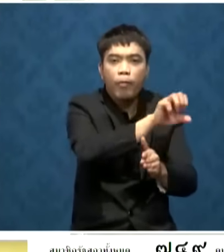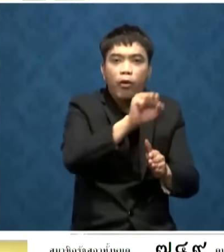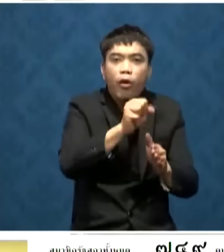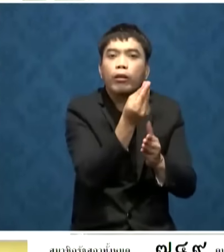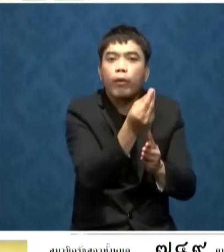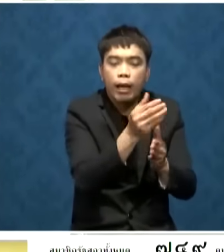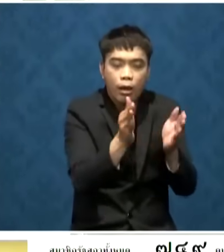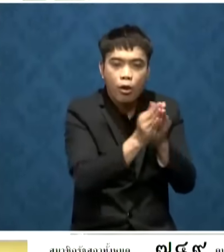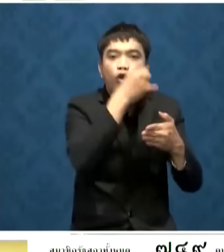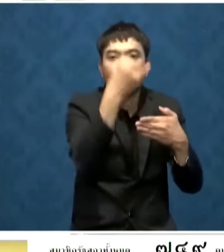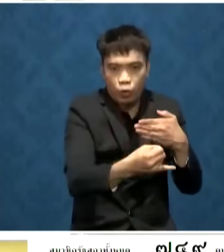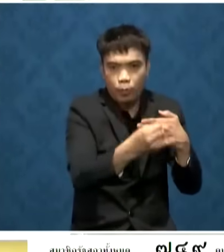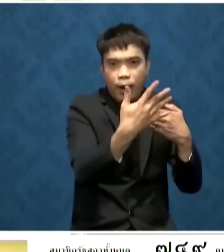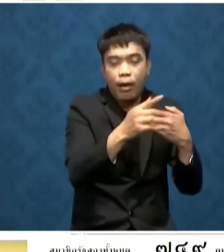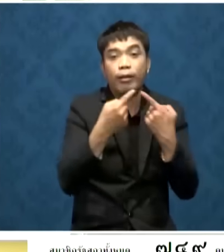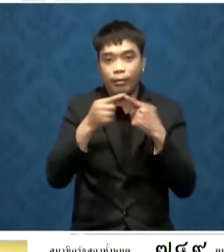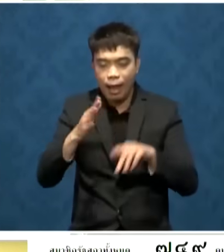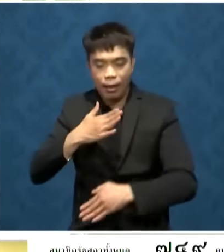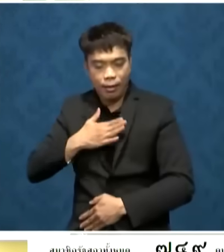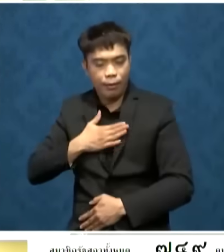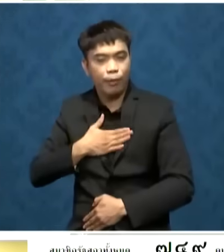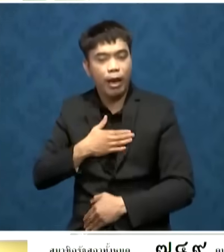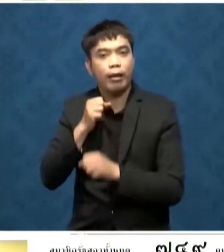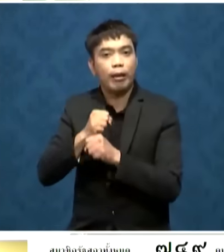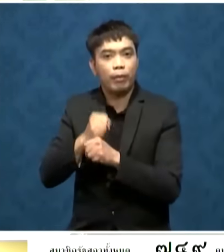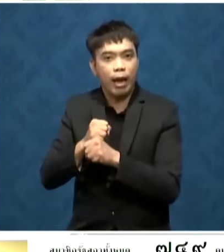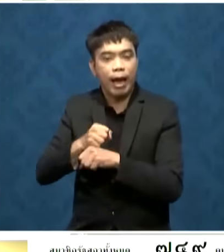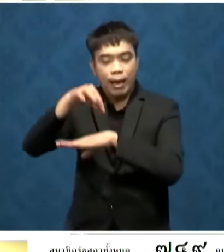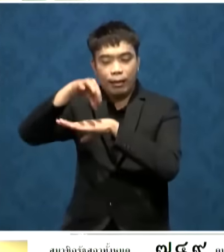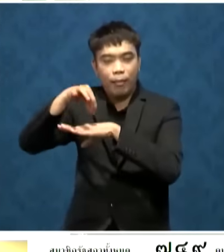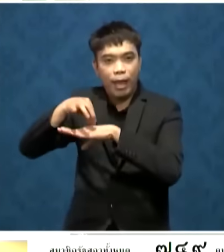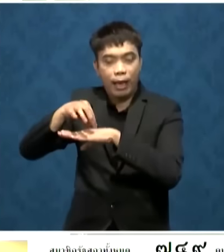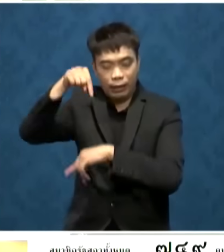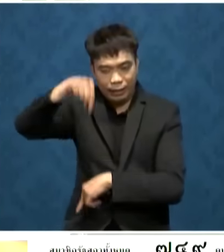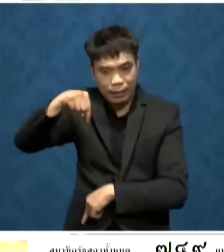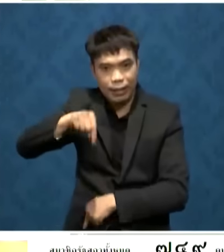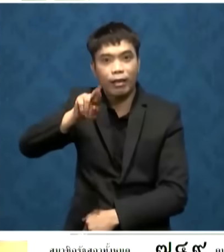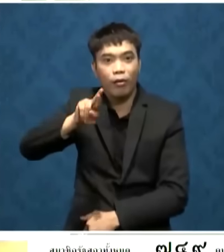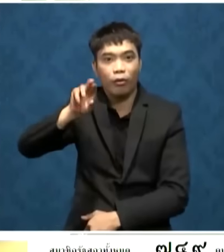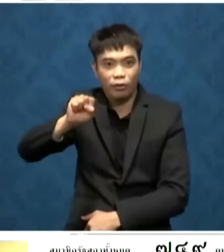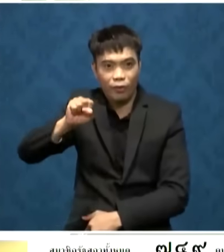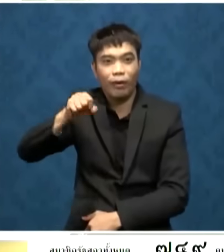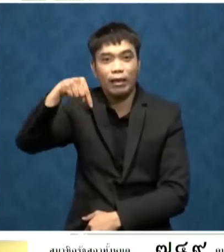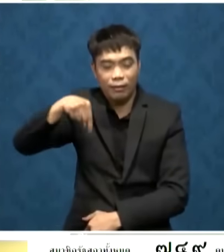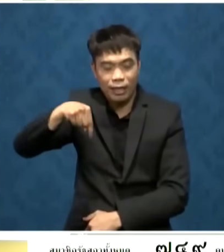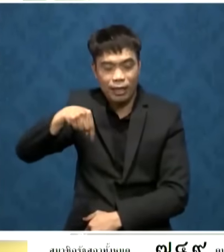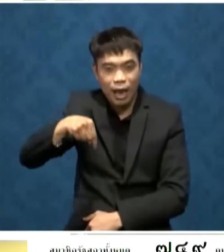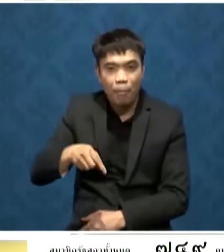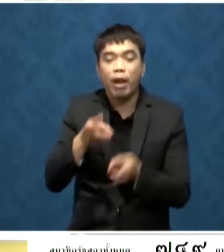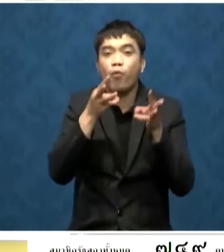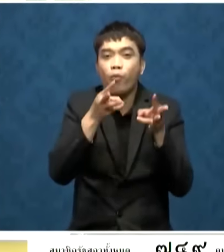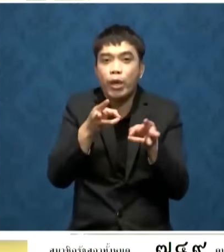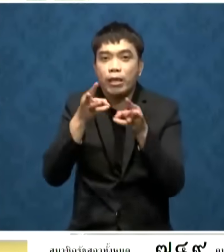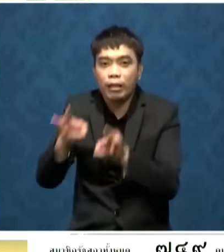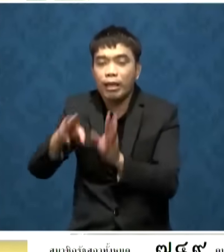มาเท่าไหร่แต่อาจารย์ทำหน้าที่ในรัฐสภาแห่งนี้เป็นกระบวนการอีกส่วน